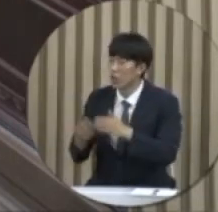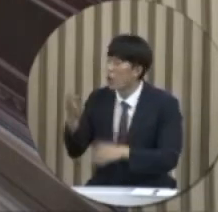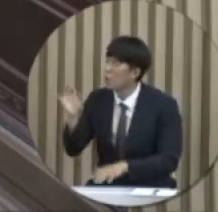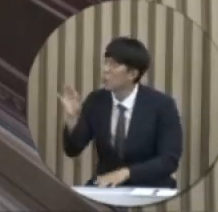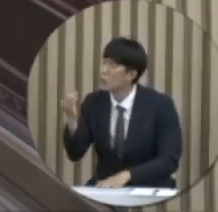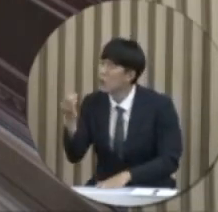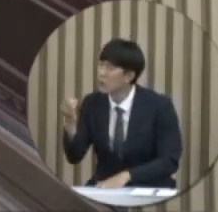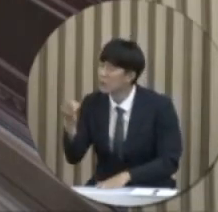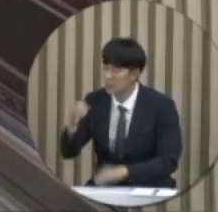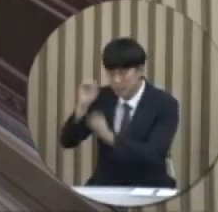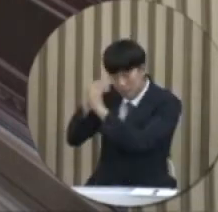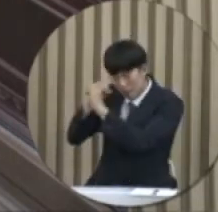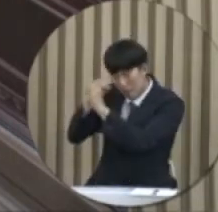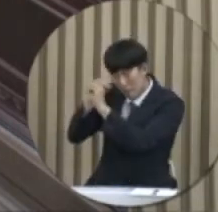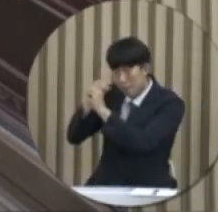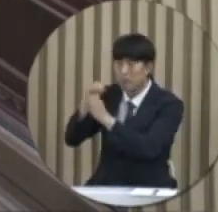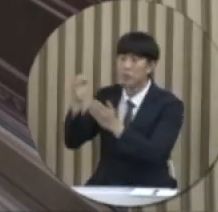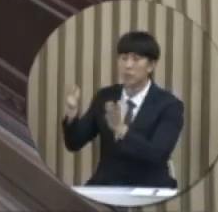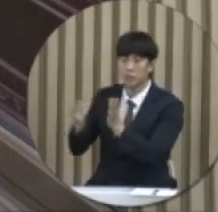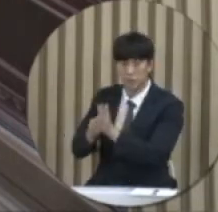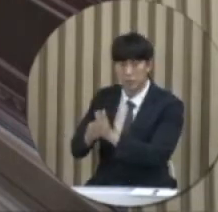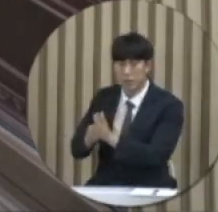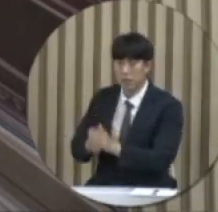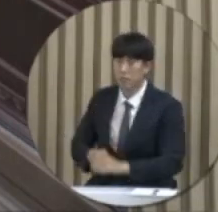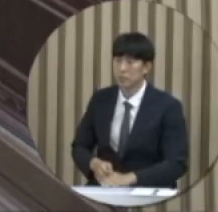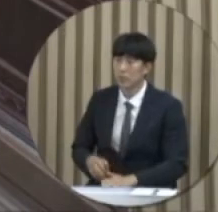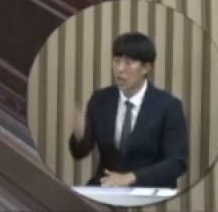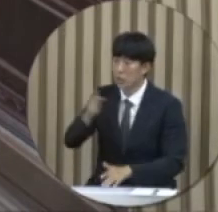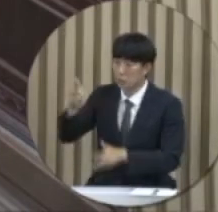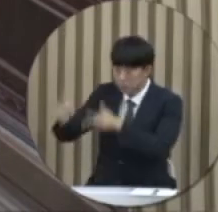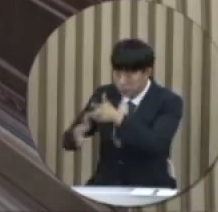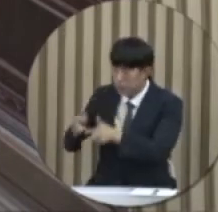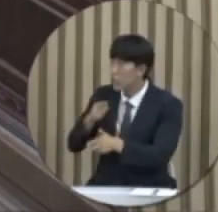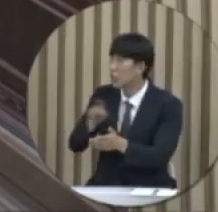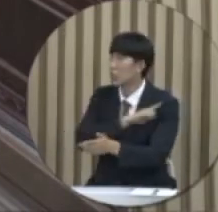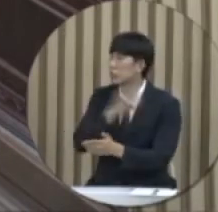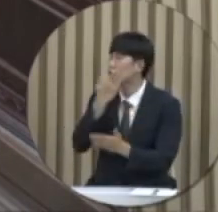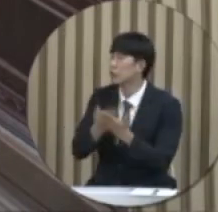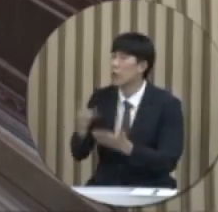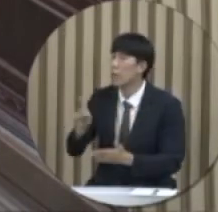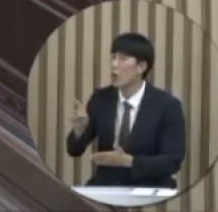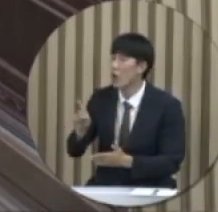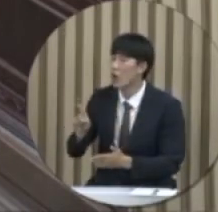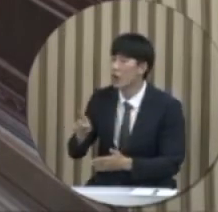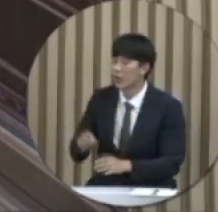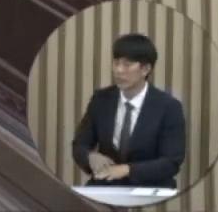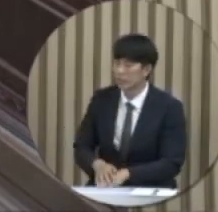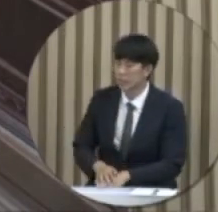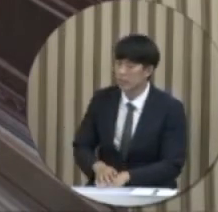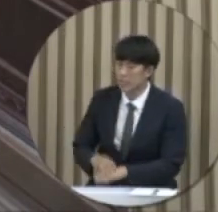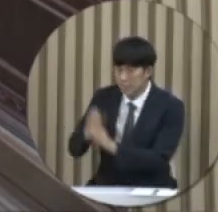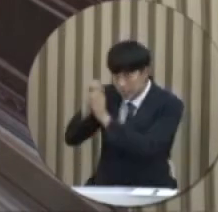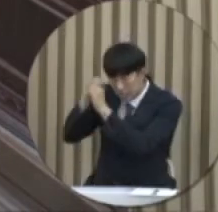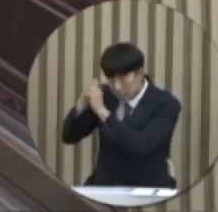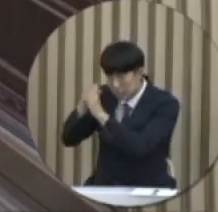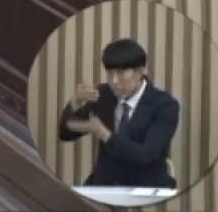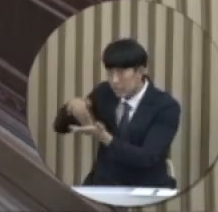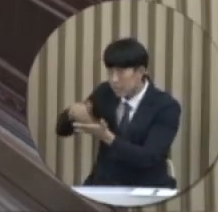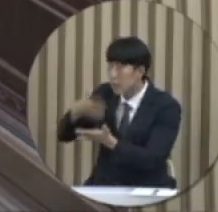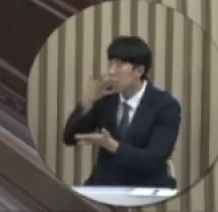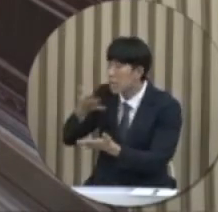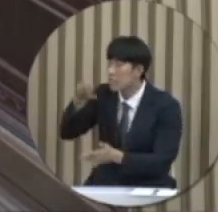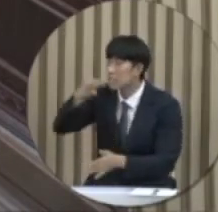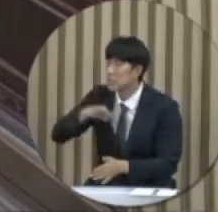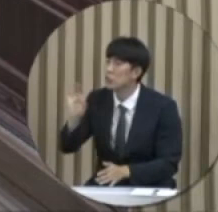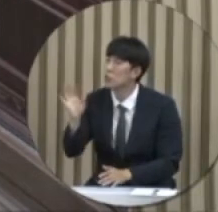때문에요. 그래서 대규모 택지에 대해서는 제일 중요한 게 예측 가능한 수익이 얼마인가를 잡는 건데 이게